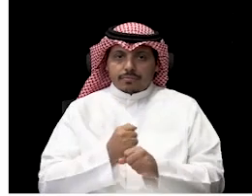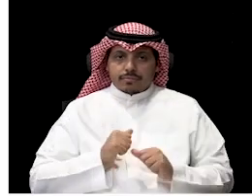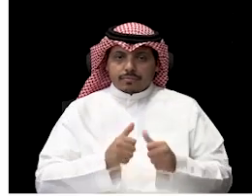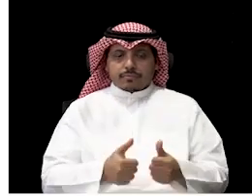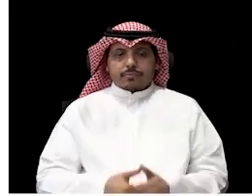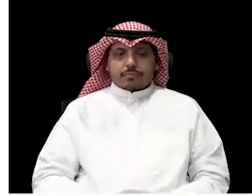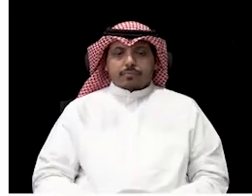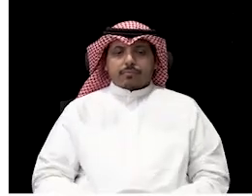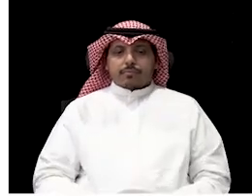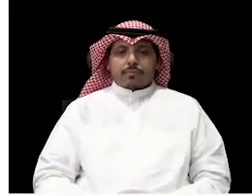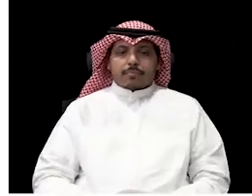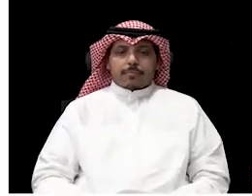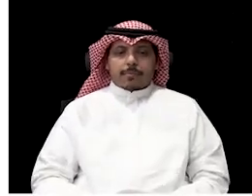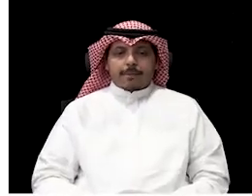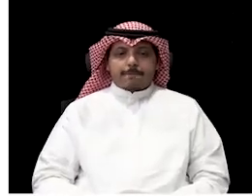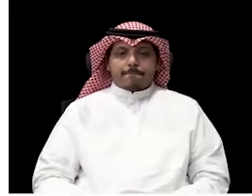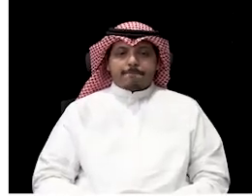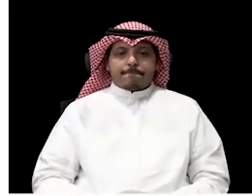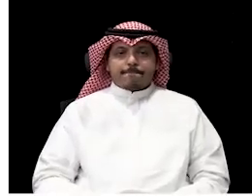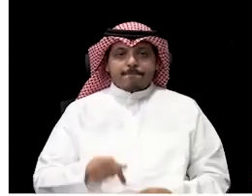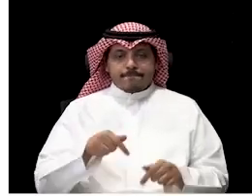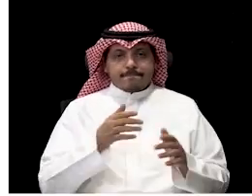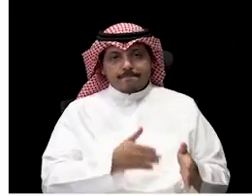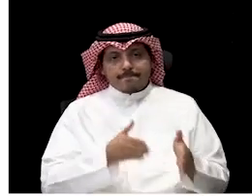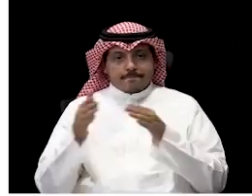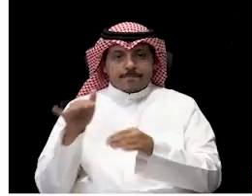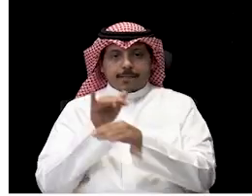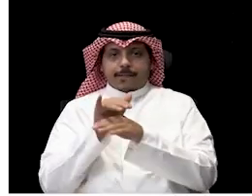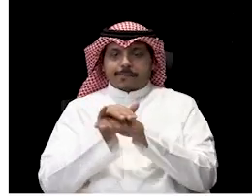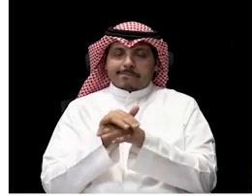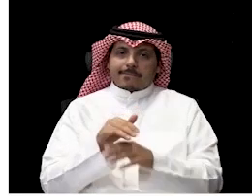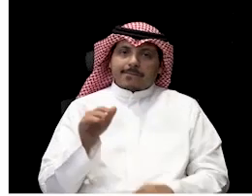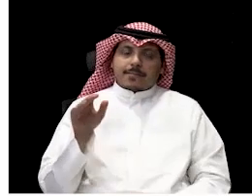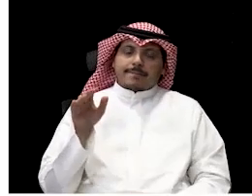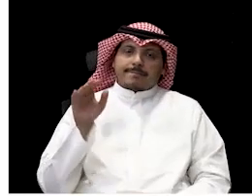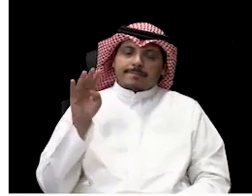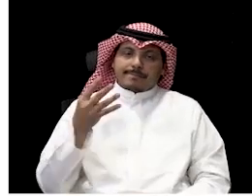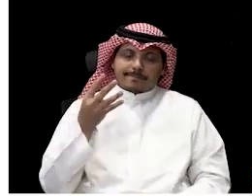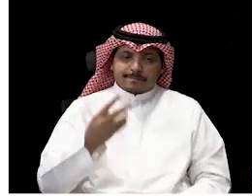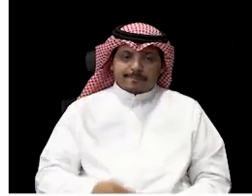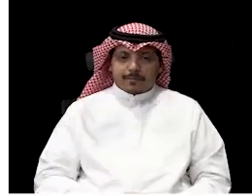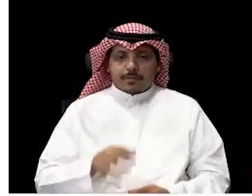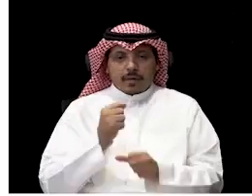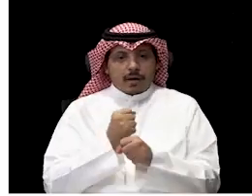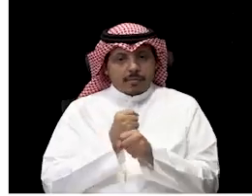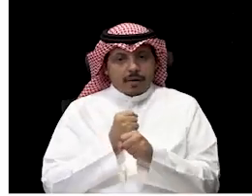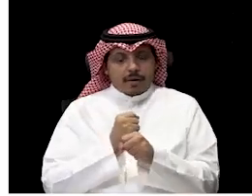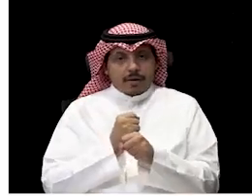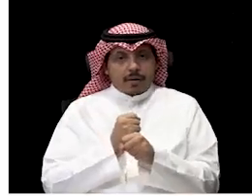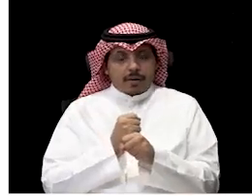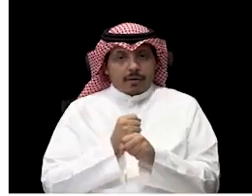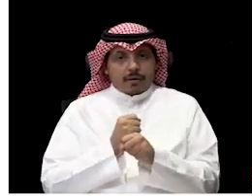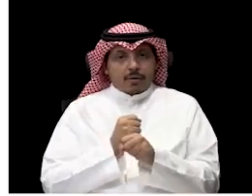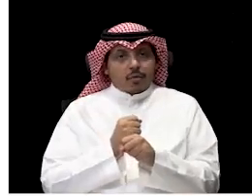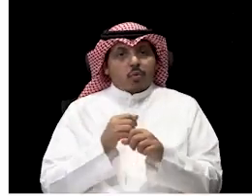ننتقل الآن إلى مراجعة الدرس 14، العمل والإنتاج. ما هو مفهوم العمل؟ هو مجهود